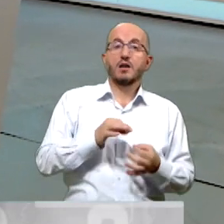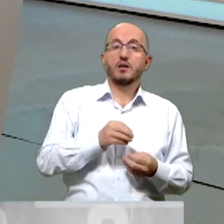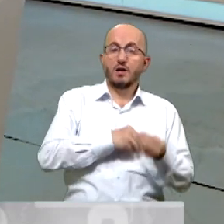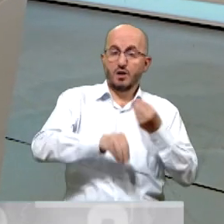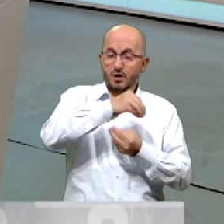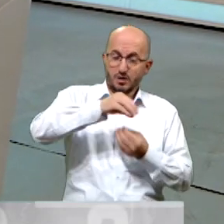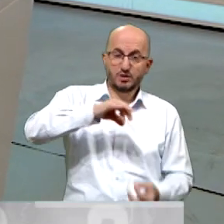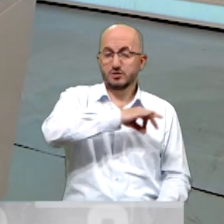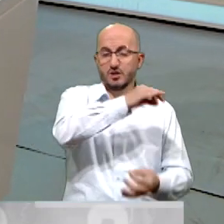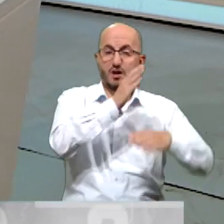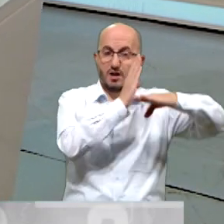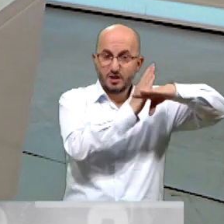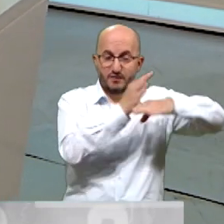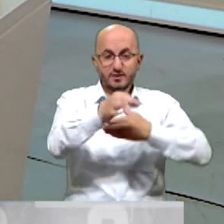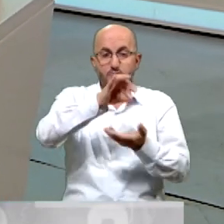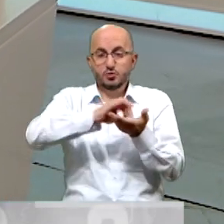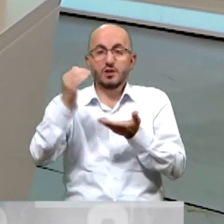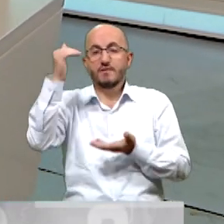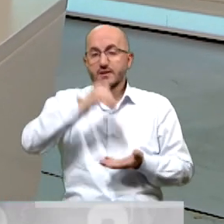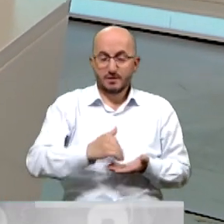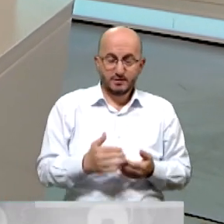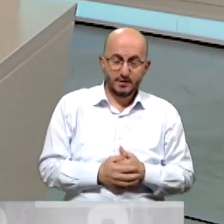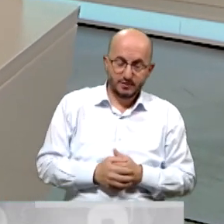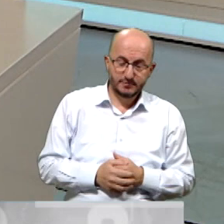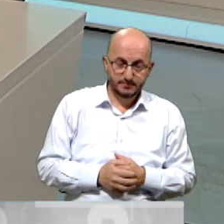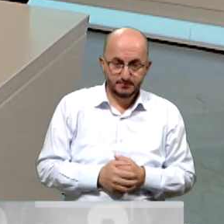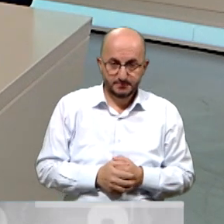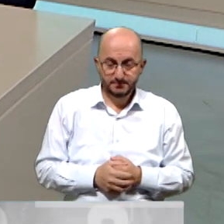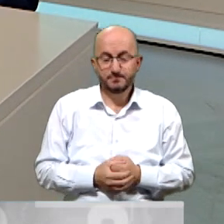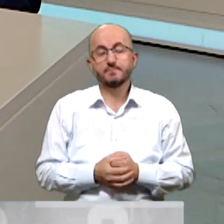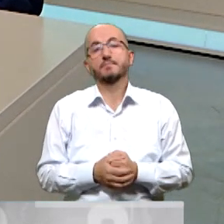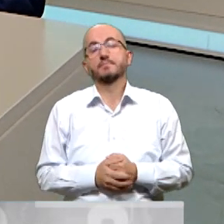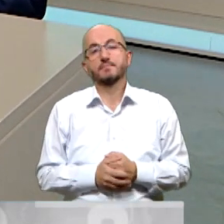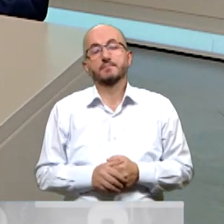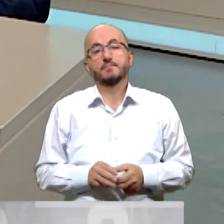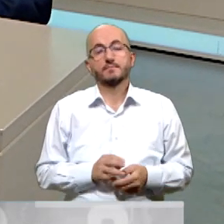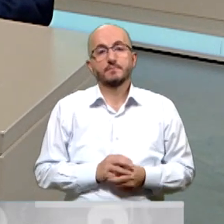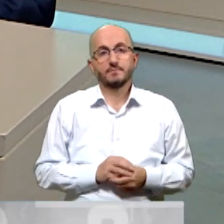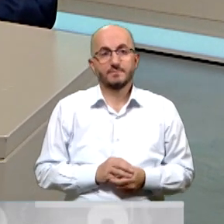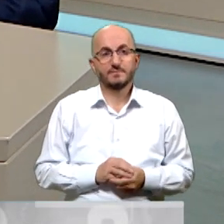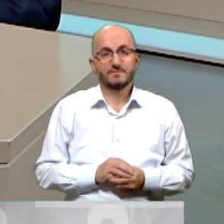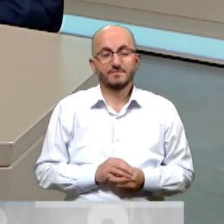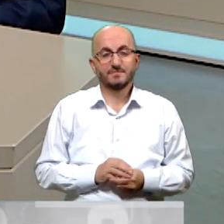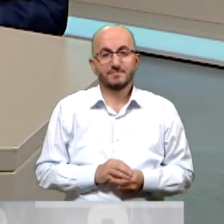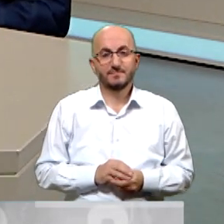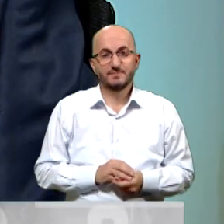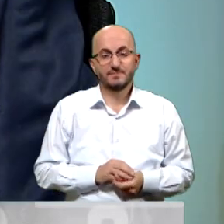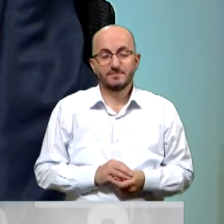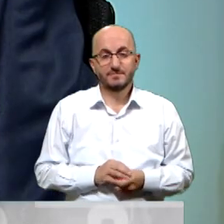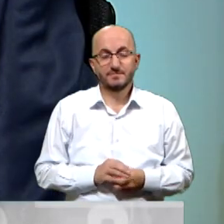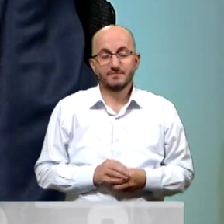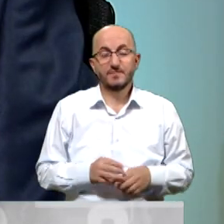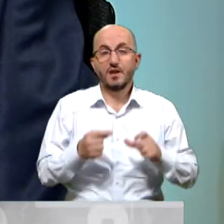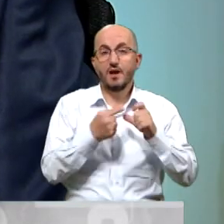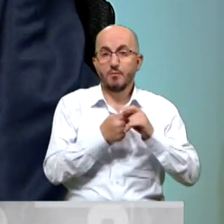Arafat'tan Müzdelife'ye gelirler. Sıralaması sünnet değil mi hocam? Evet. Tabii. Yani, yanlış anlaşılır diye söyledi. Ebu